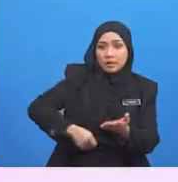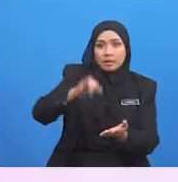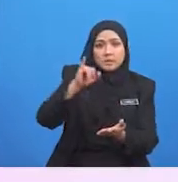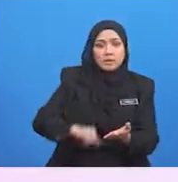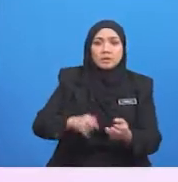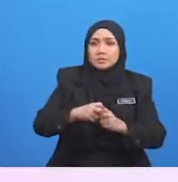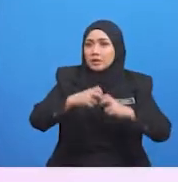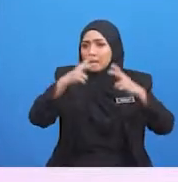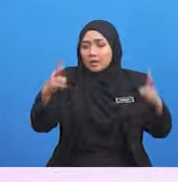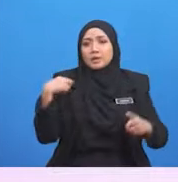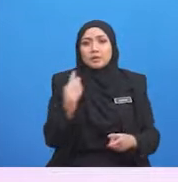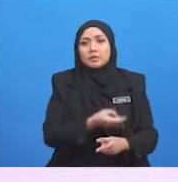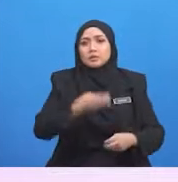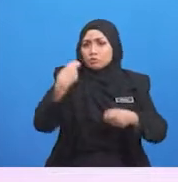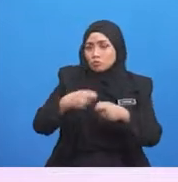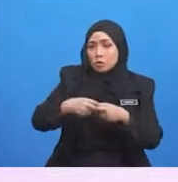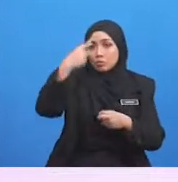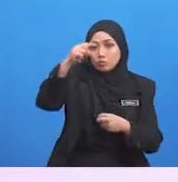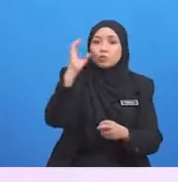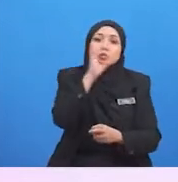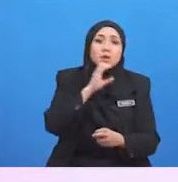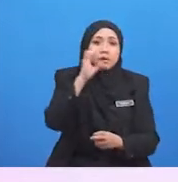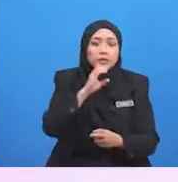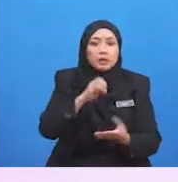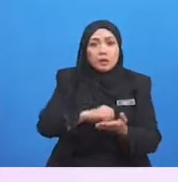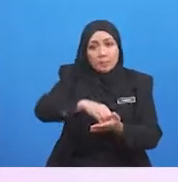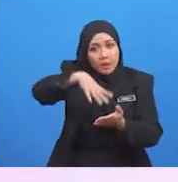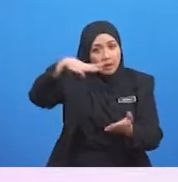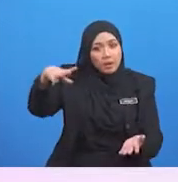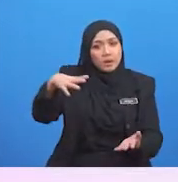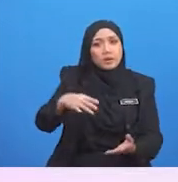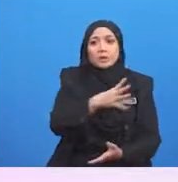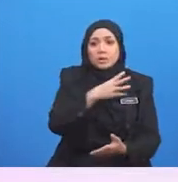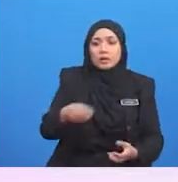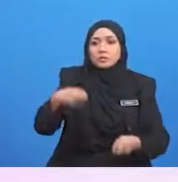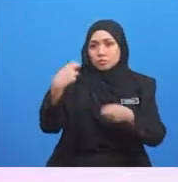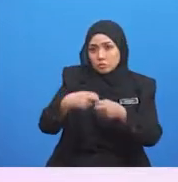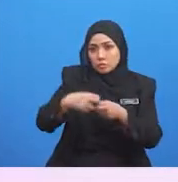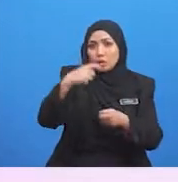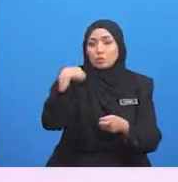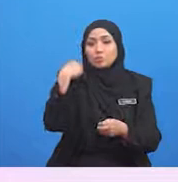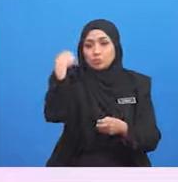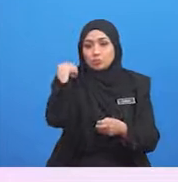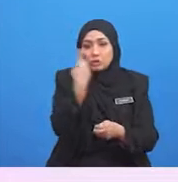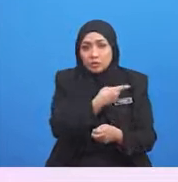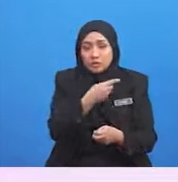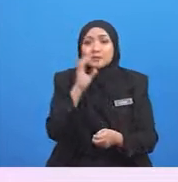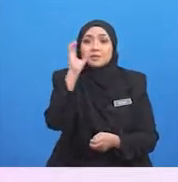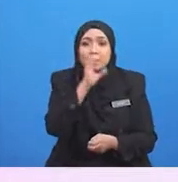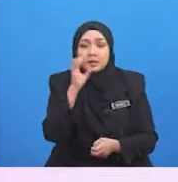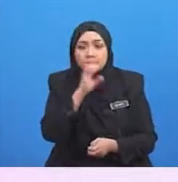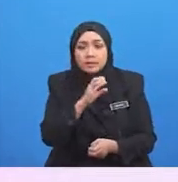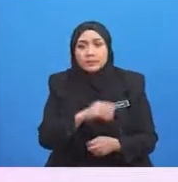yang menyebabkan ia sukar dicari. Harganya mahal dan sukar untuk dihasilkan. Sebagai contoh adalah